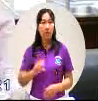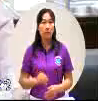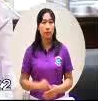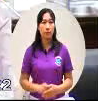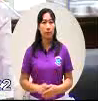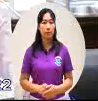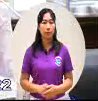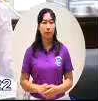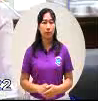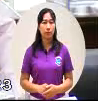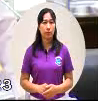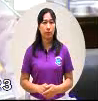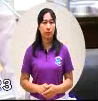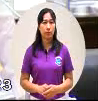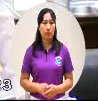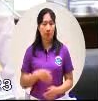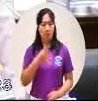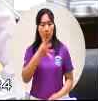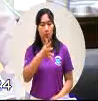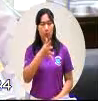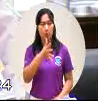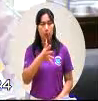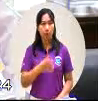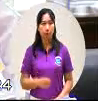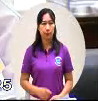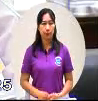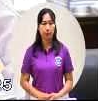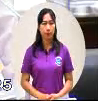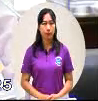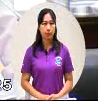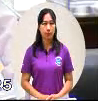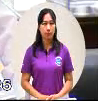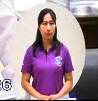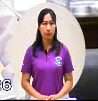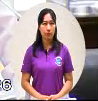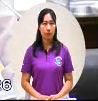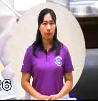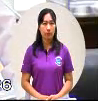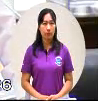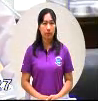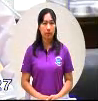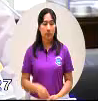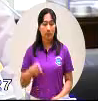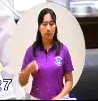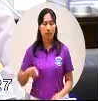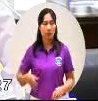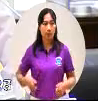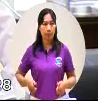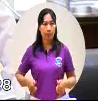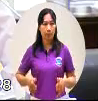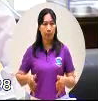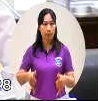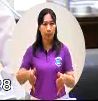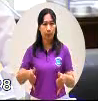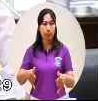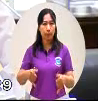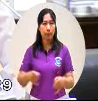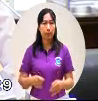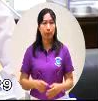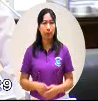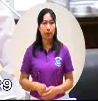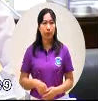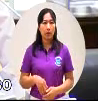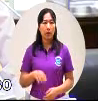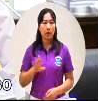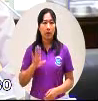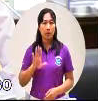那么我想问一下新工处这一条路因为这个是由中